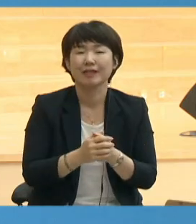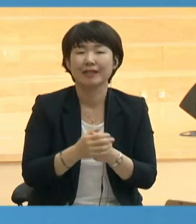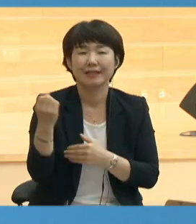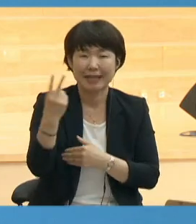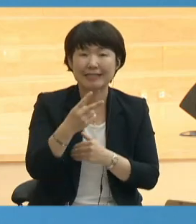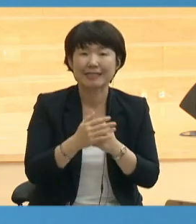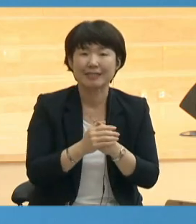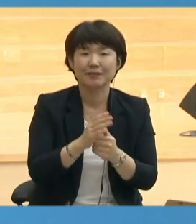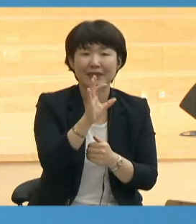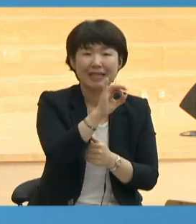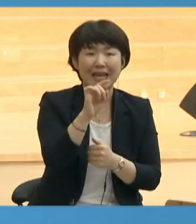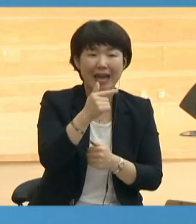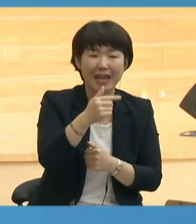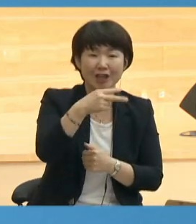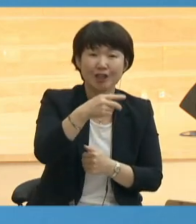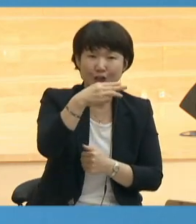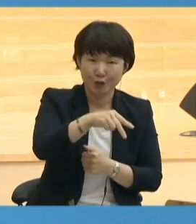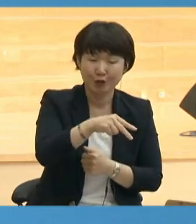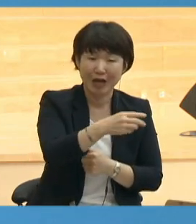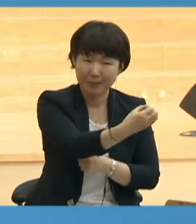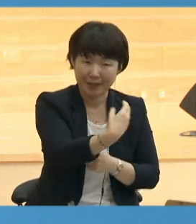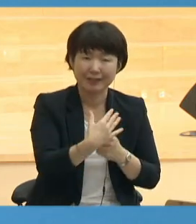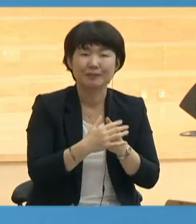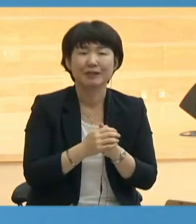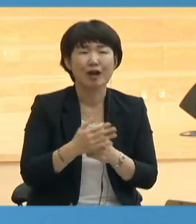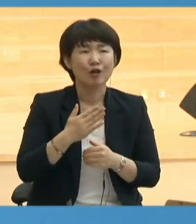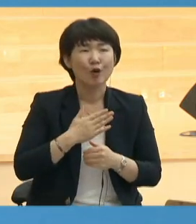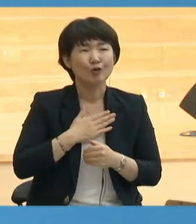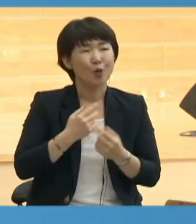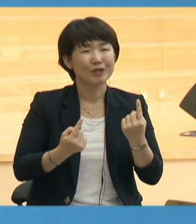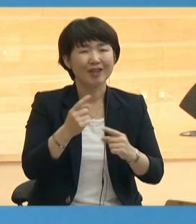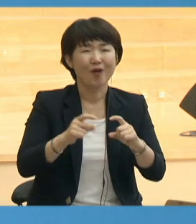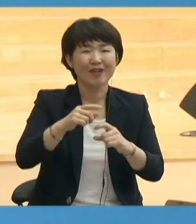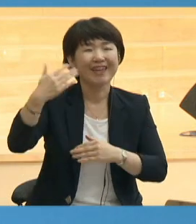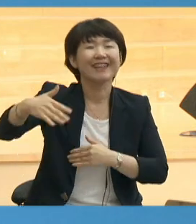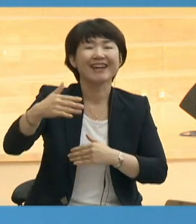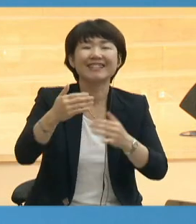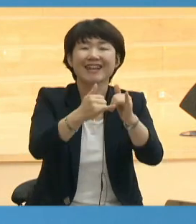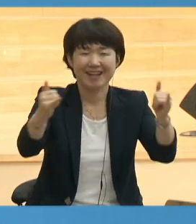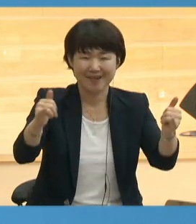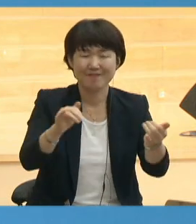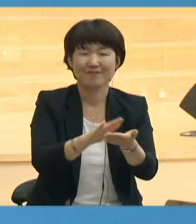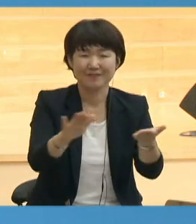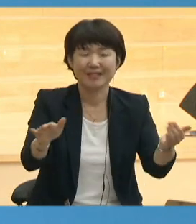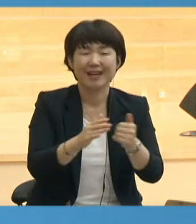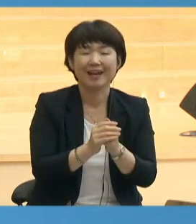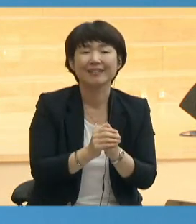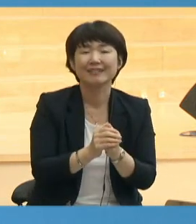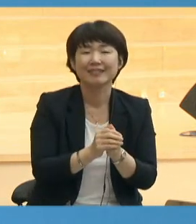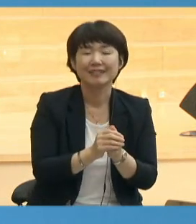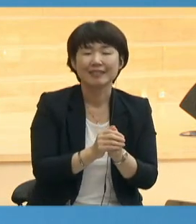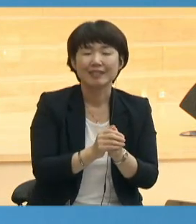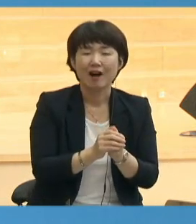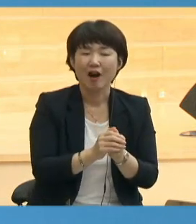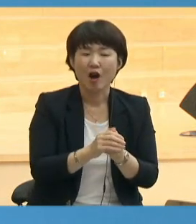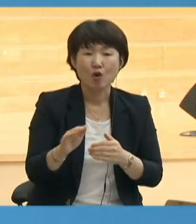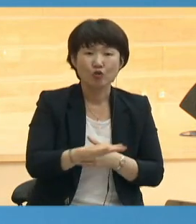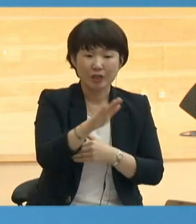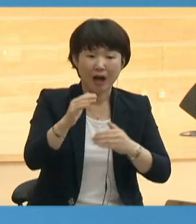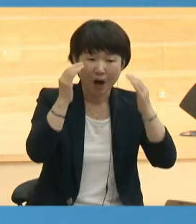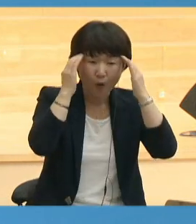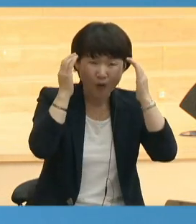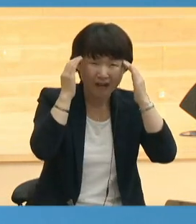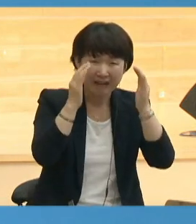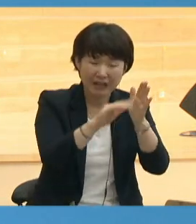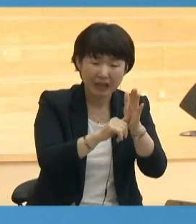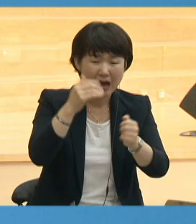다시 5 팬들은 모래가 얘기입니다 저보다 훨씬 더 대단한 사람입니다 그럼 분명함 앤드류 머레이가 말합니다 우리의 코는 다할